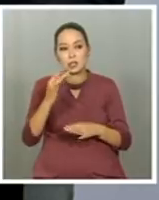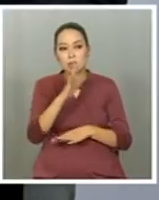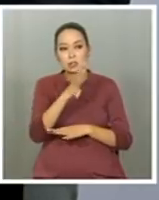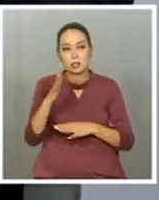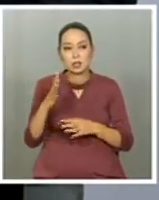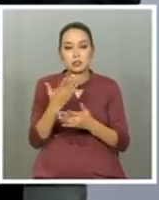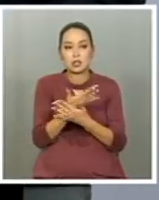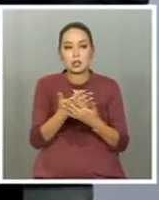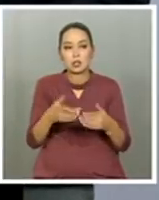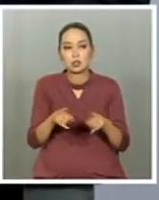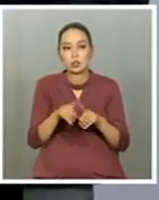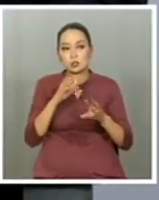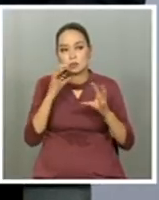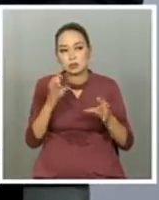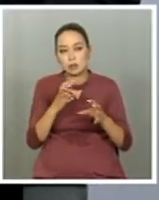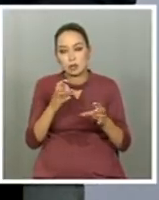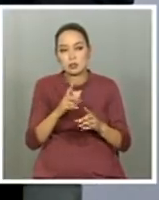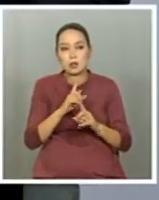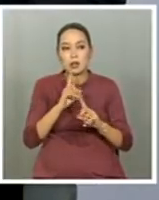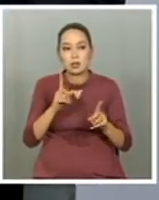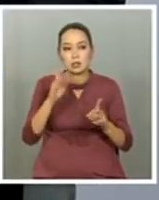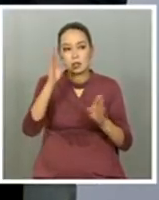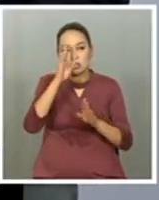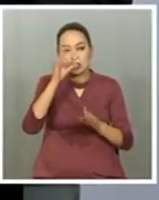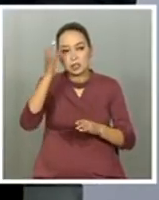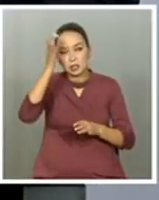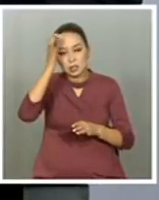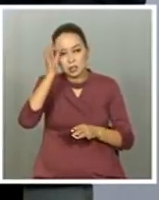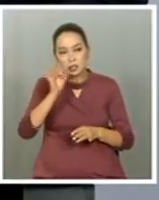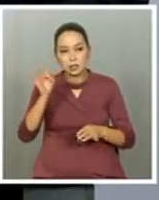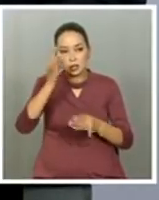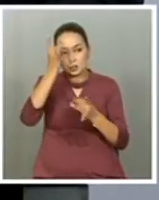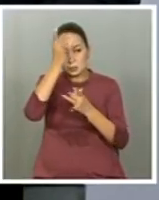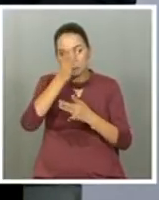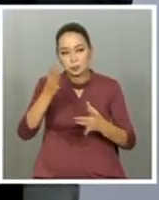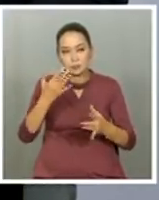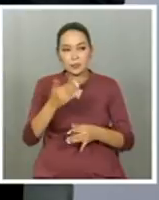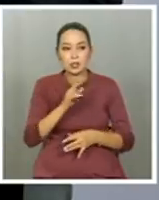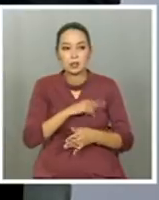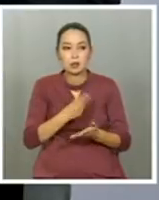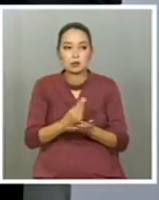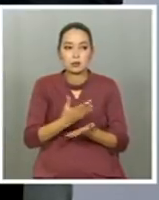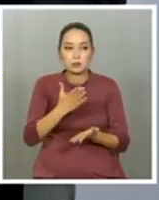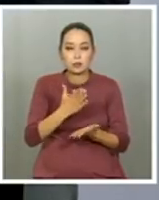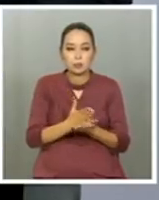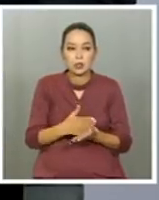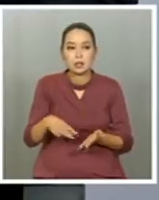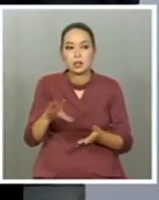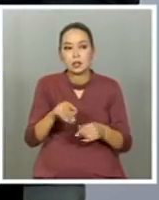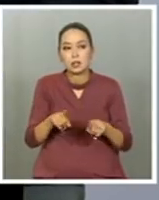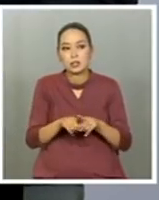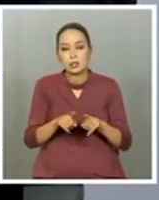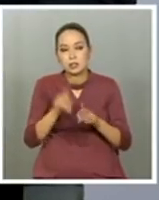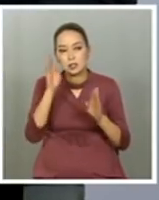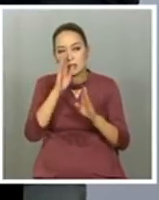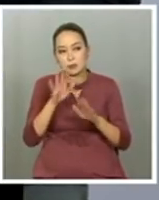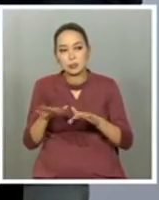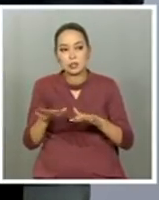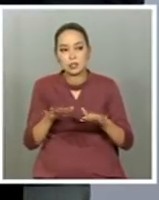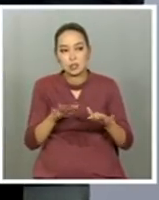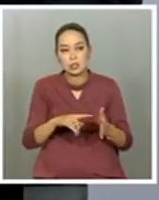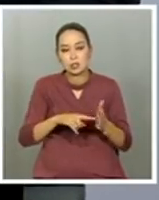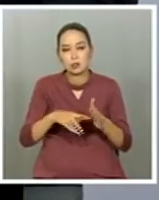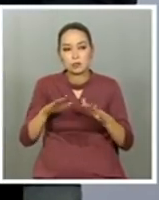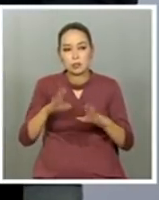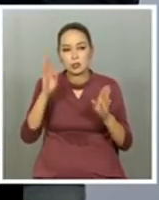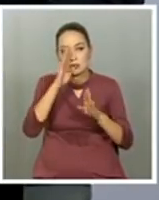сақтау, айрықша экологиялық, ғылыми, тарихи, мәдени және рекреациялық құндылығы бар бірегей табиғи кешендер мен нысандарды,